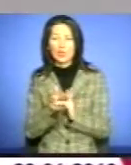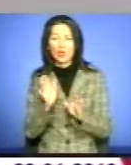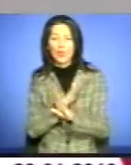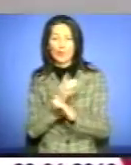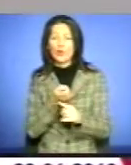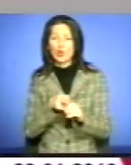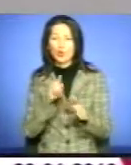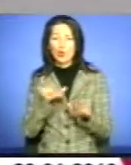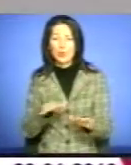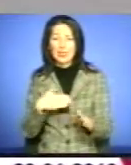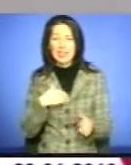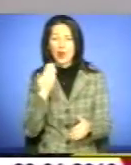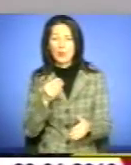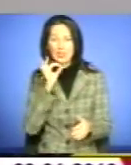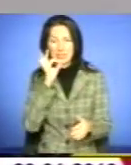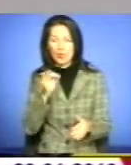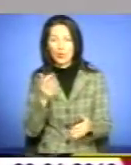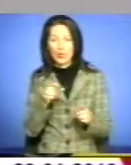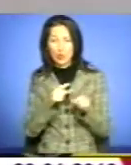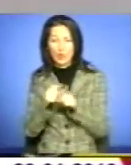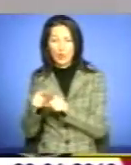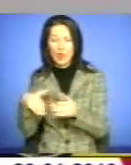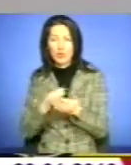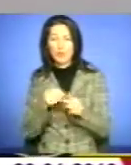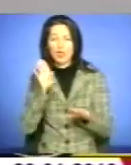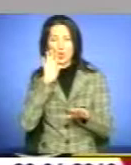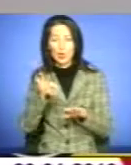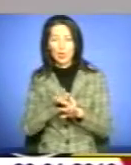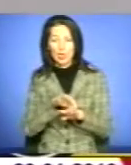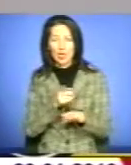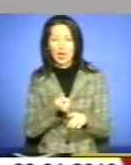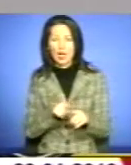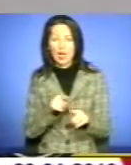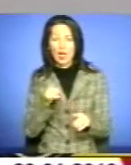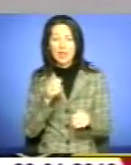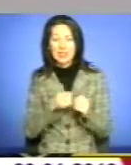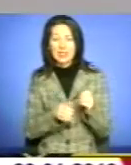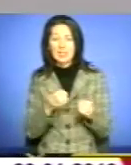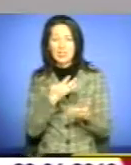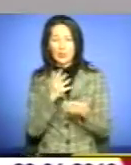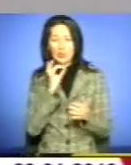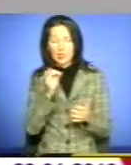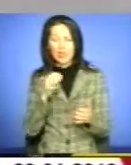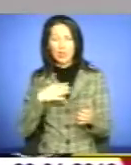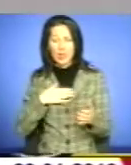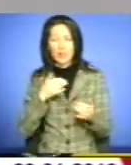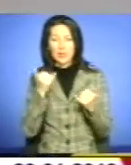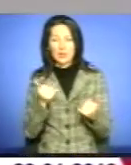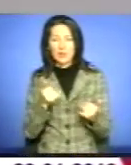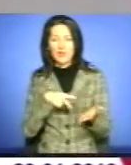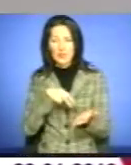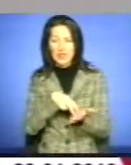слова своєї дружини, яка десь на середині фільму вже сказала, я би зараз встала і йшла знову пішком до Зарваниці. Тобто,